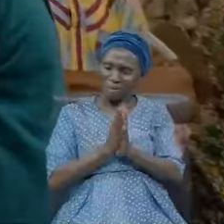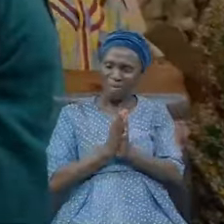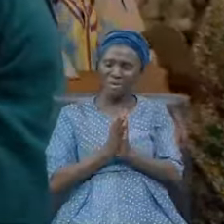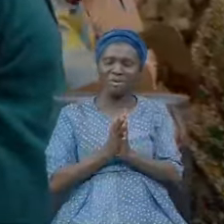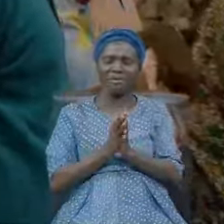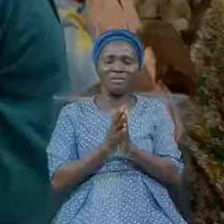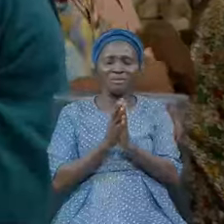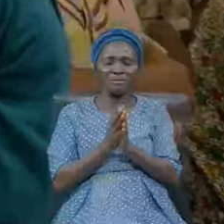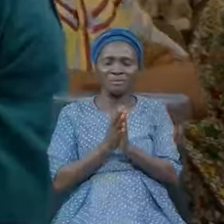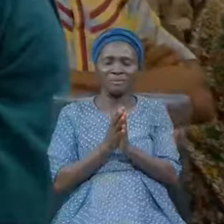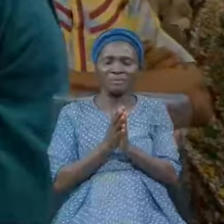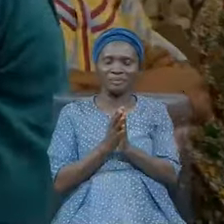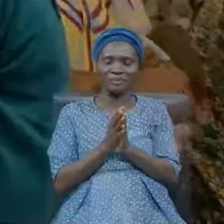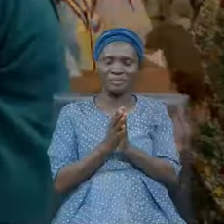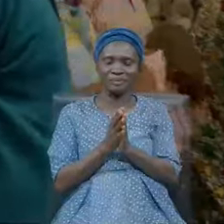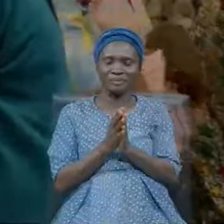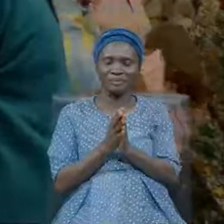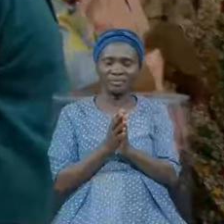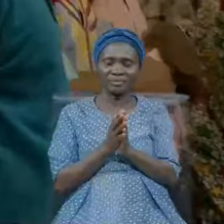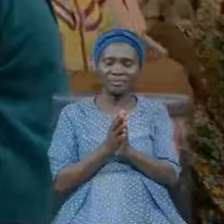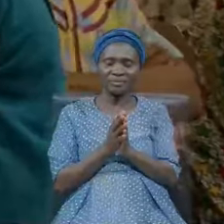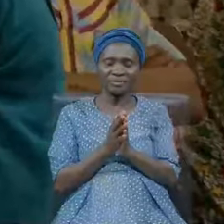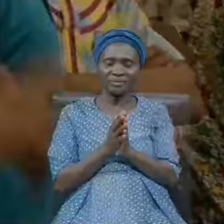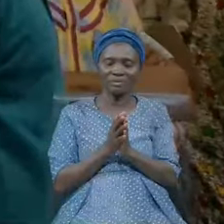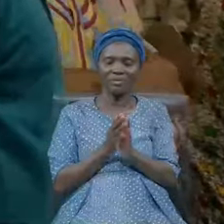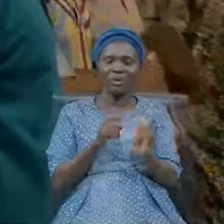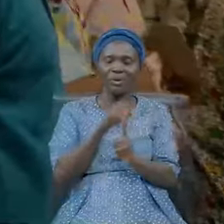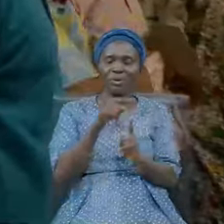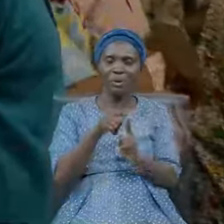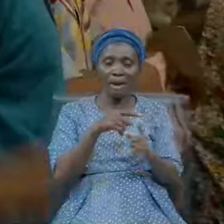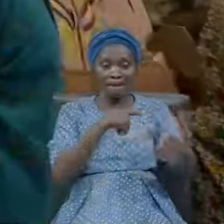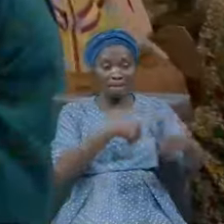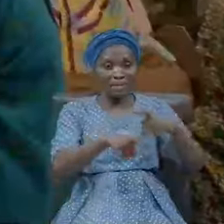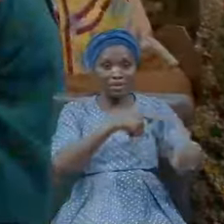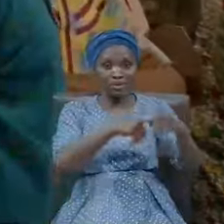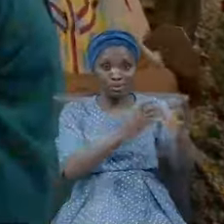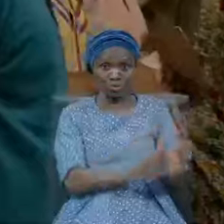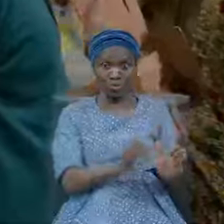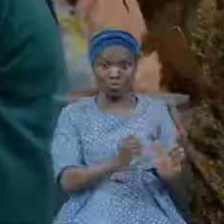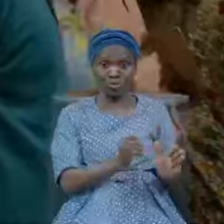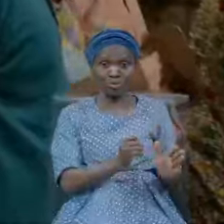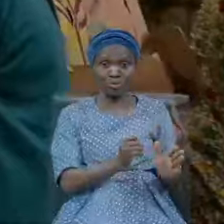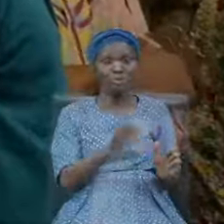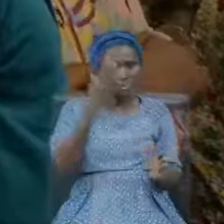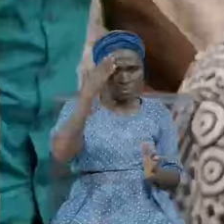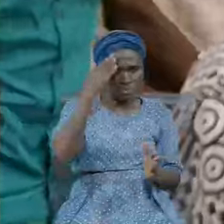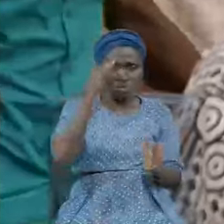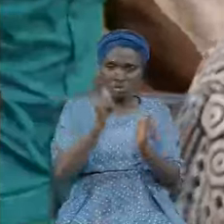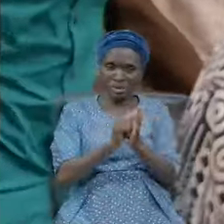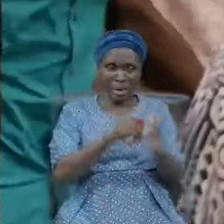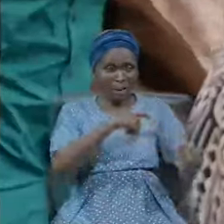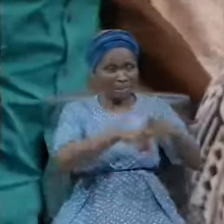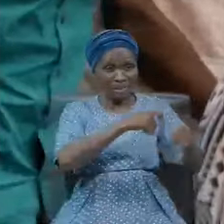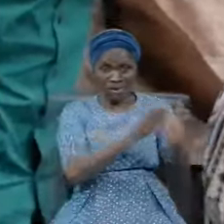les persécuteurs Vous savez, les